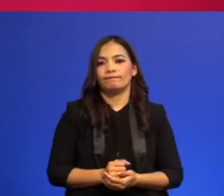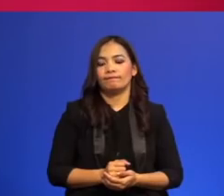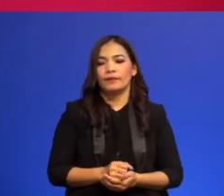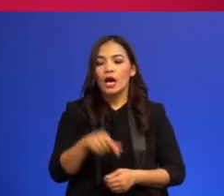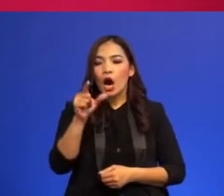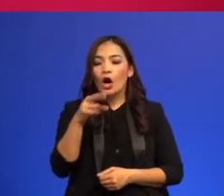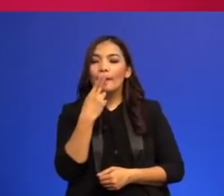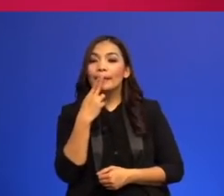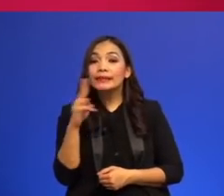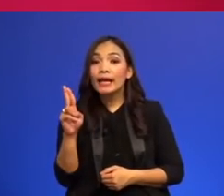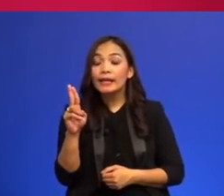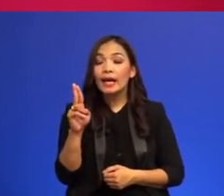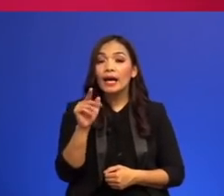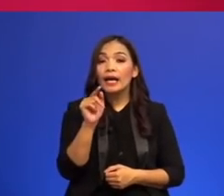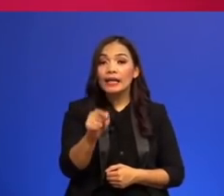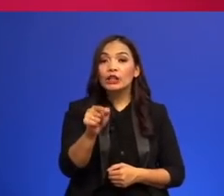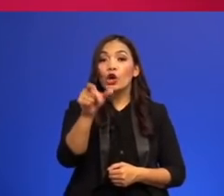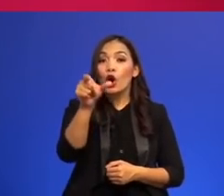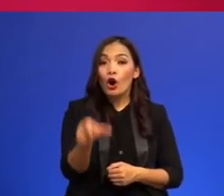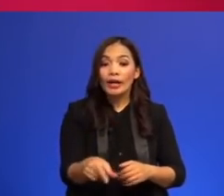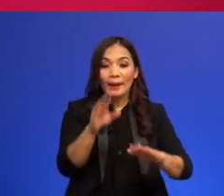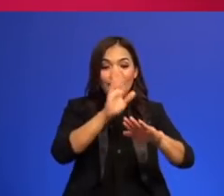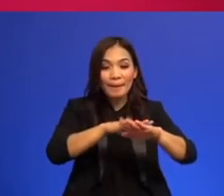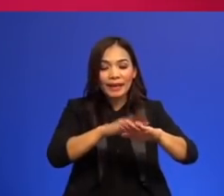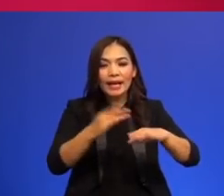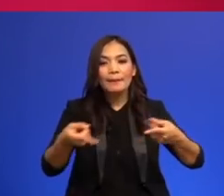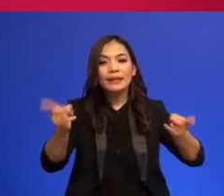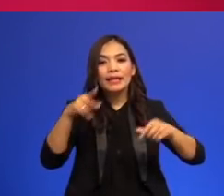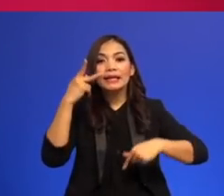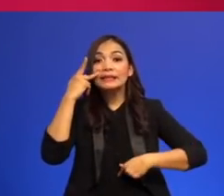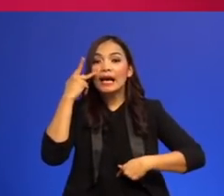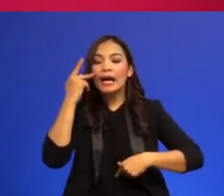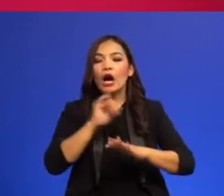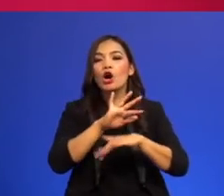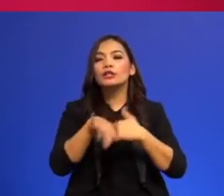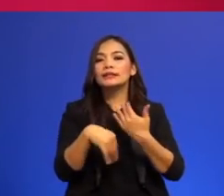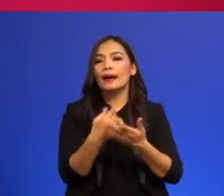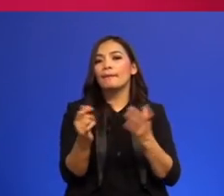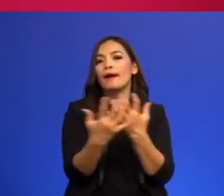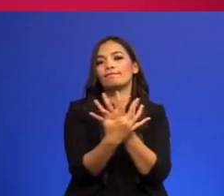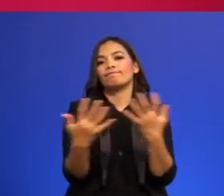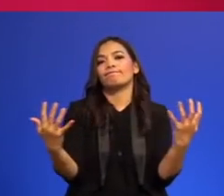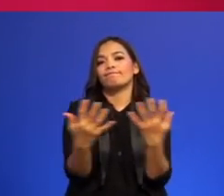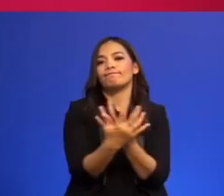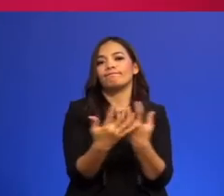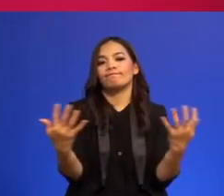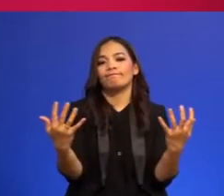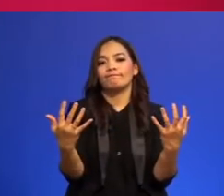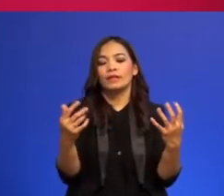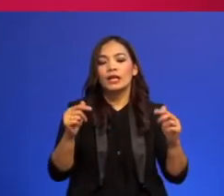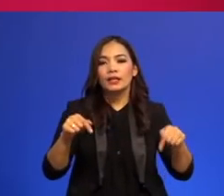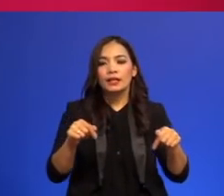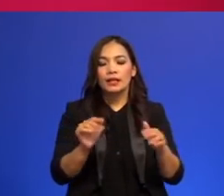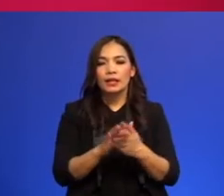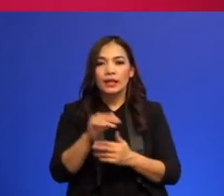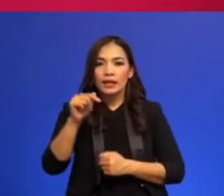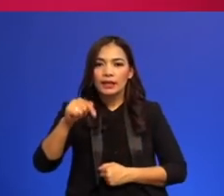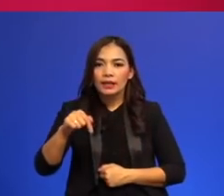Orang percaya adalah orang yang dipanggil menjadi penjaga bagi sesamanya. Dan hal ini